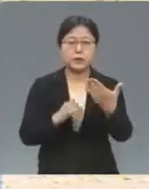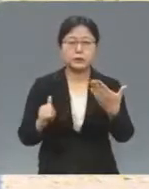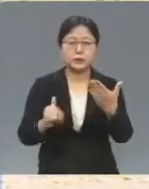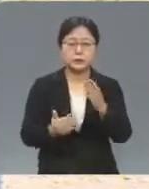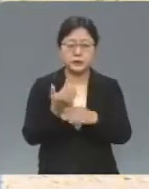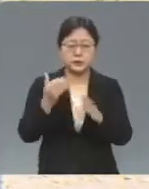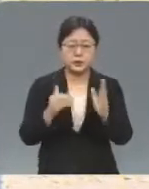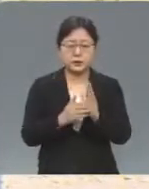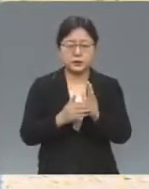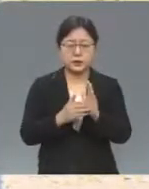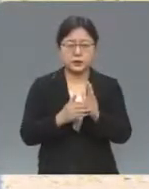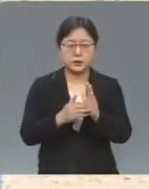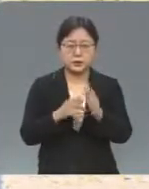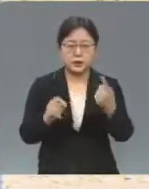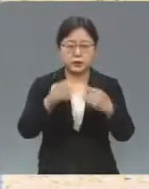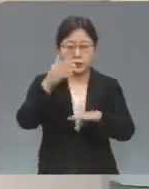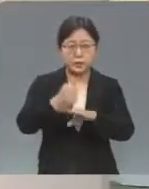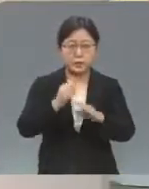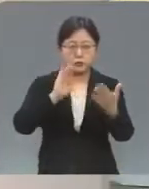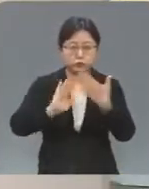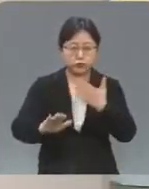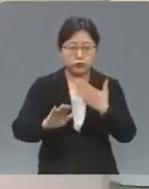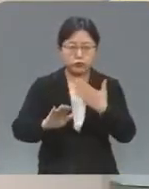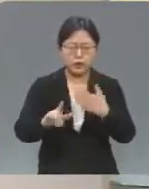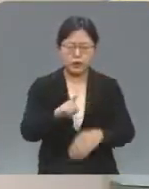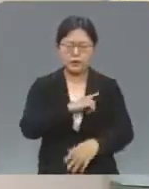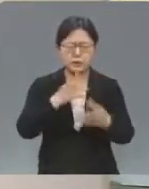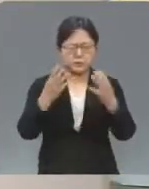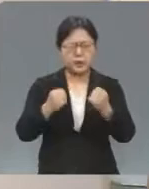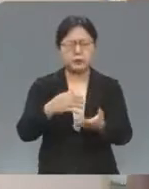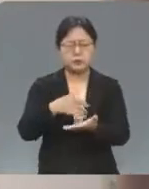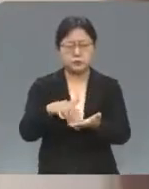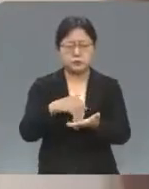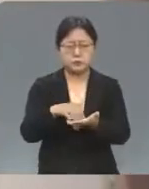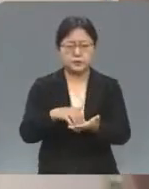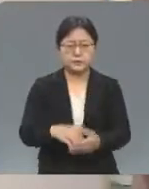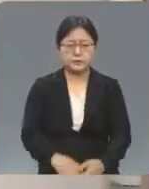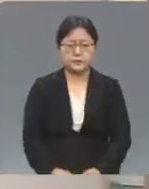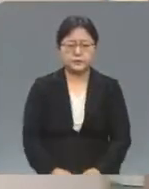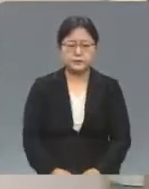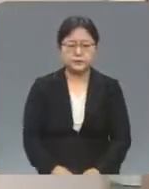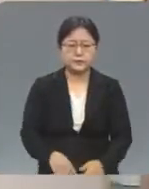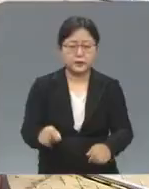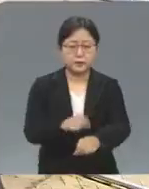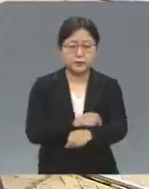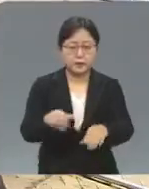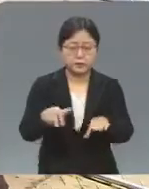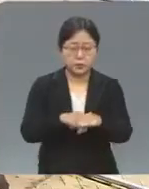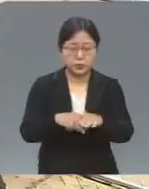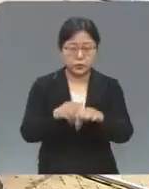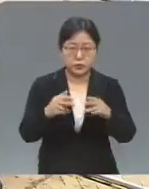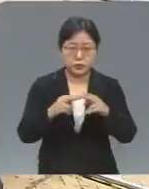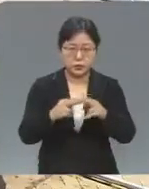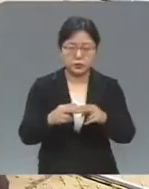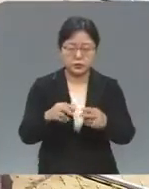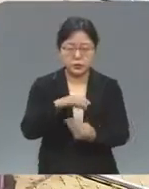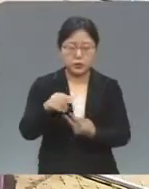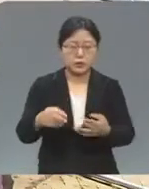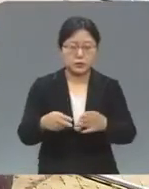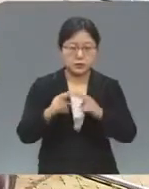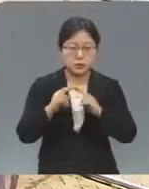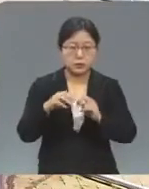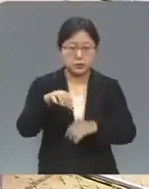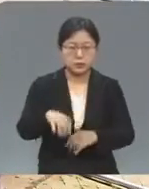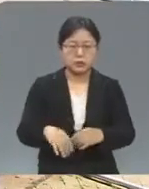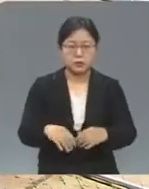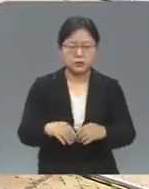나왔는데요 1월 말 이후 반년 만에 하루 아낀 자로는 가장 많았습니다 특정 종교 시설이나 유양 시절 같은 곳에서